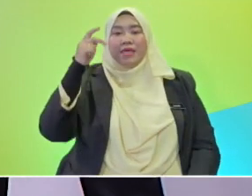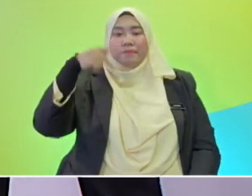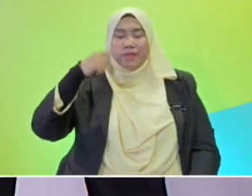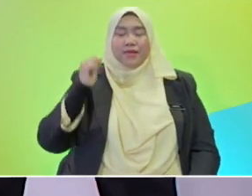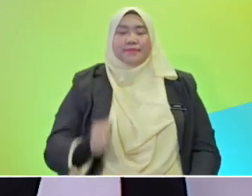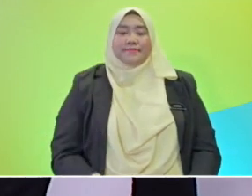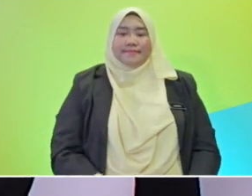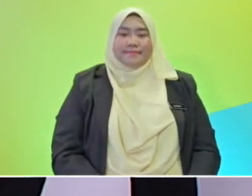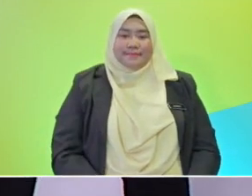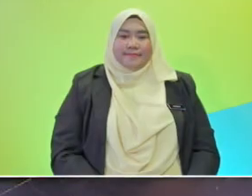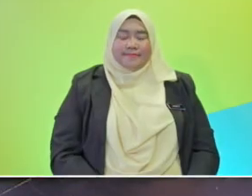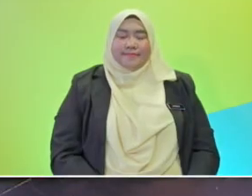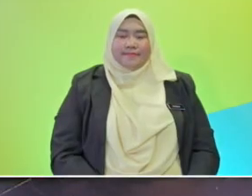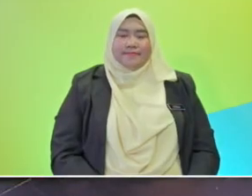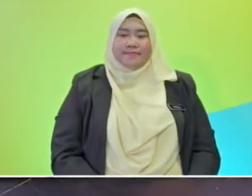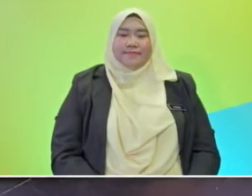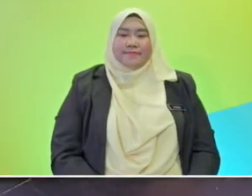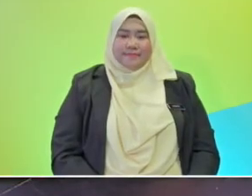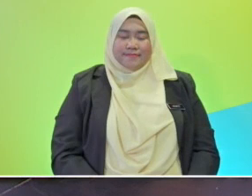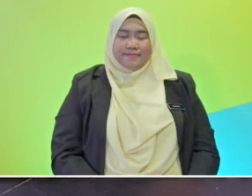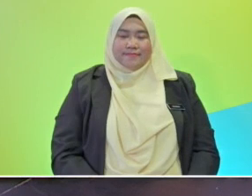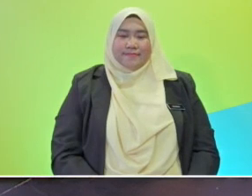Baik terima kasih